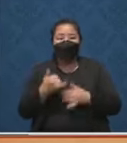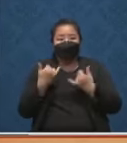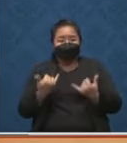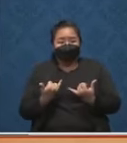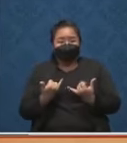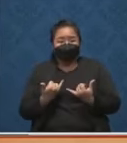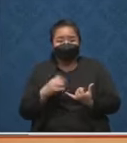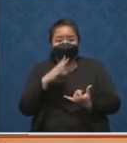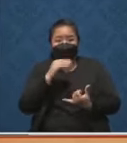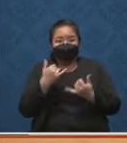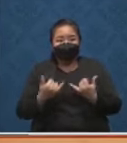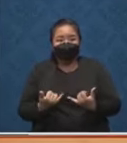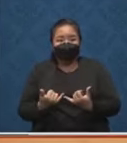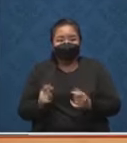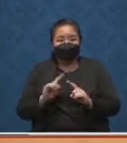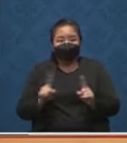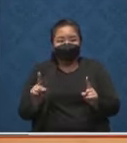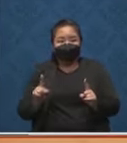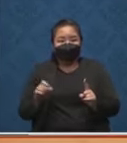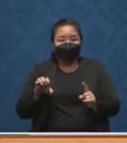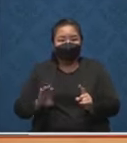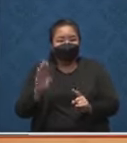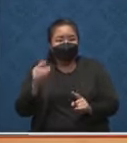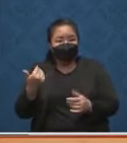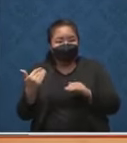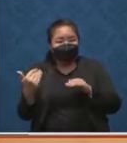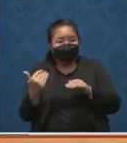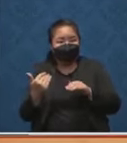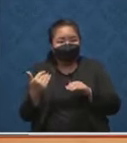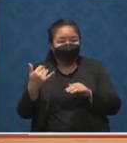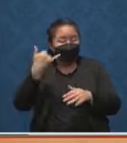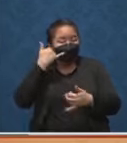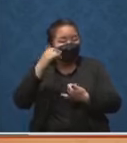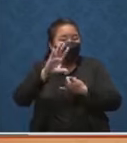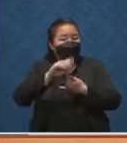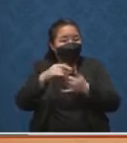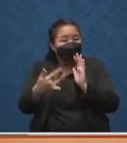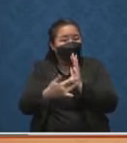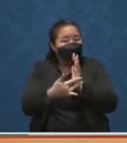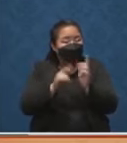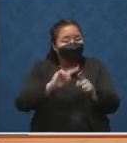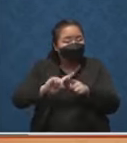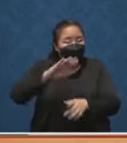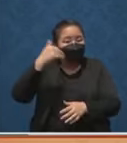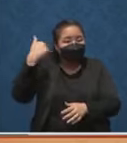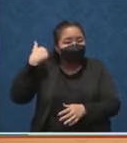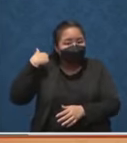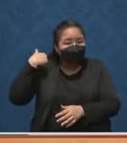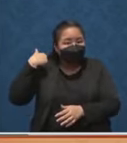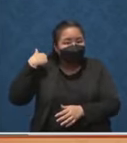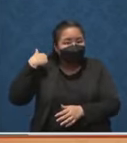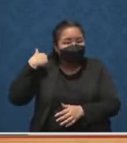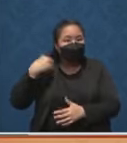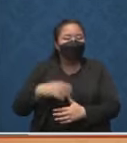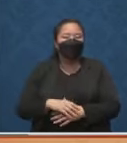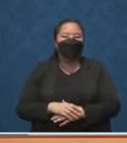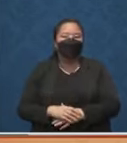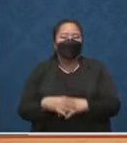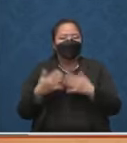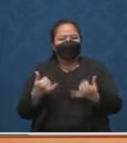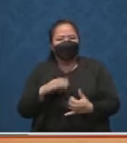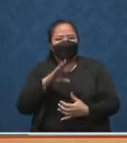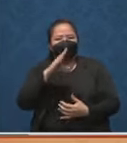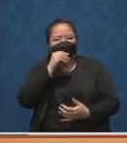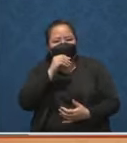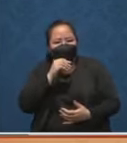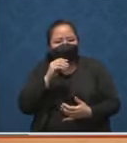ะครับแต่ธุรกิจโทรคมนาคมหรือเกี่ยวกับเทคโนโลยีเนี่ยมันมีการเปลี่ยนแปลงตลอดวันนี้มันไม่ได้พูดถึงแค่โทรศัพ